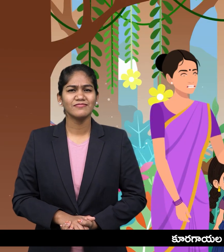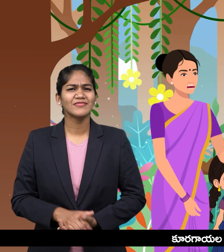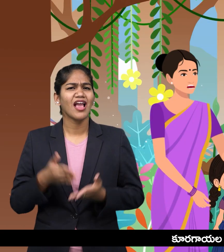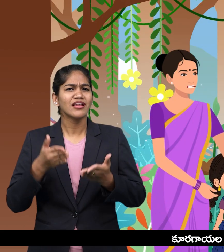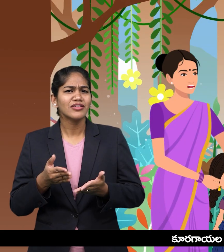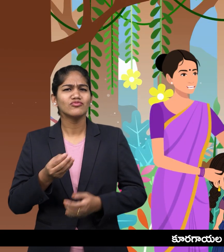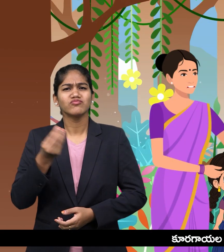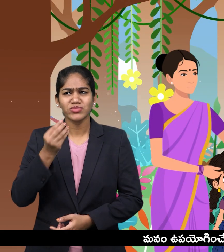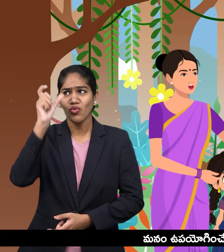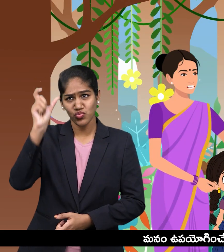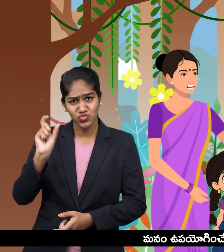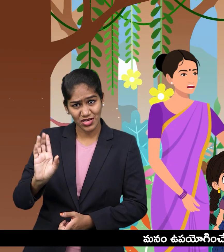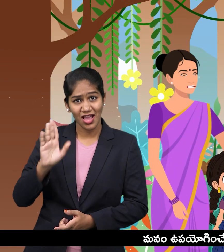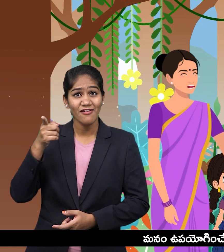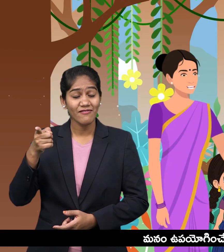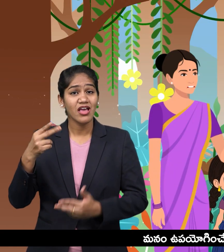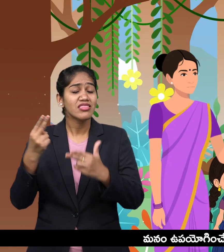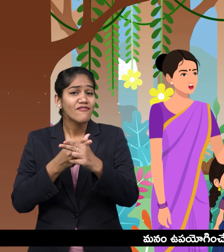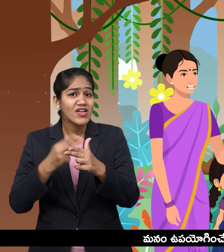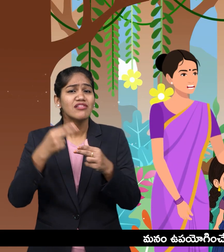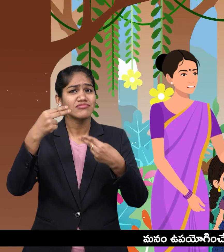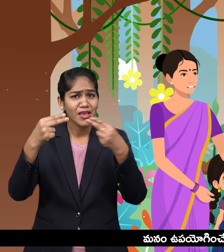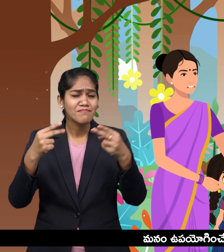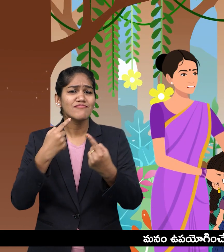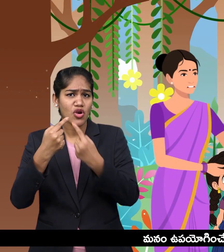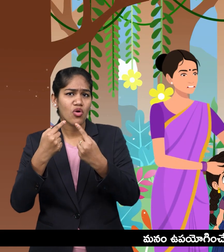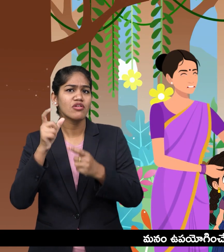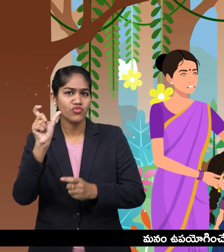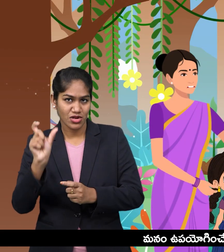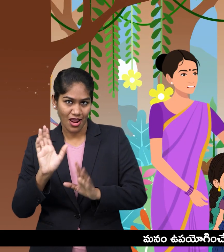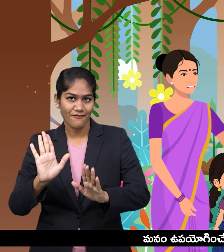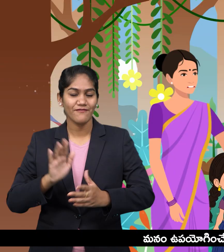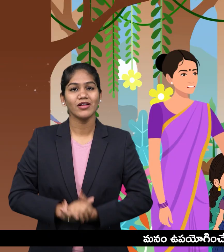కూరగాయల గురించి మాట్లాడేటప్పుడు మనం ఉపయోగించే కొన్ని పదాలు ఇక్కడ ఉన్నాయి.